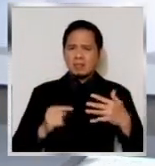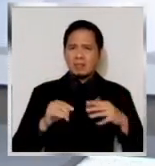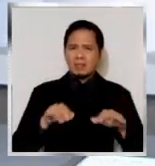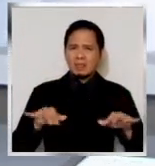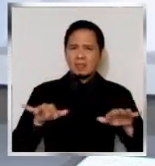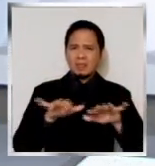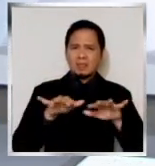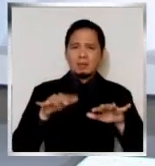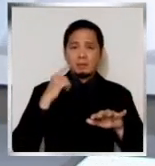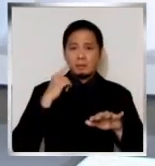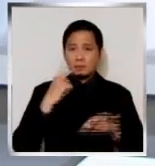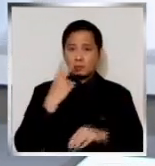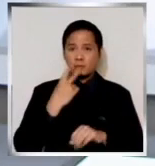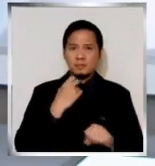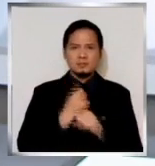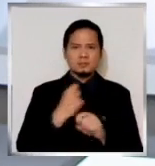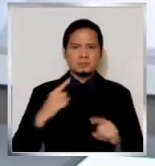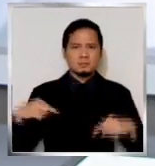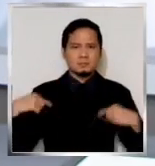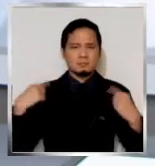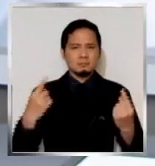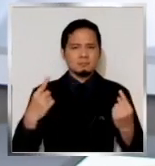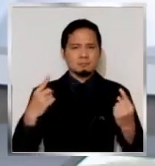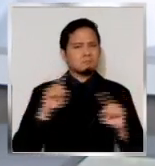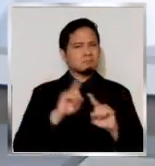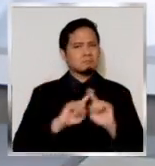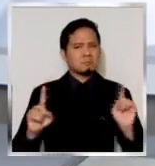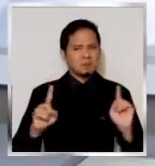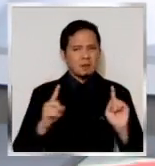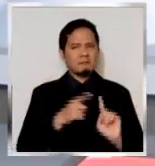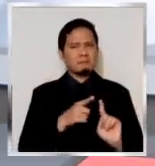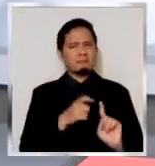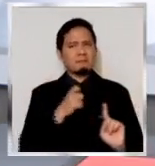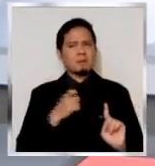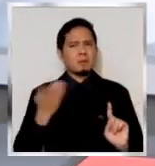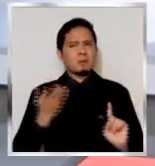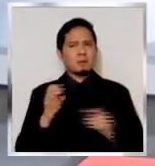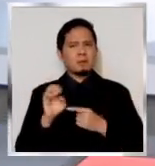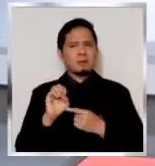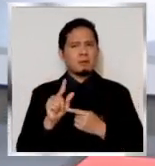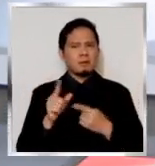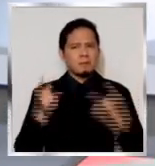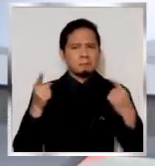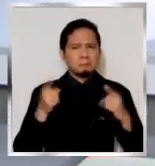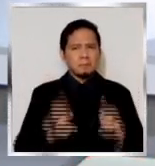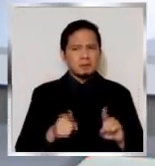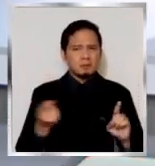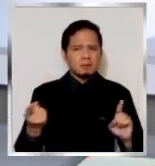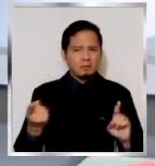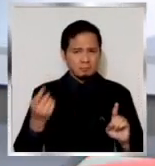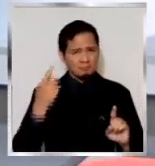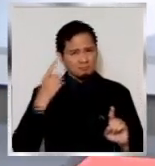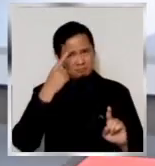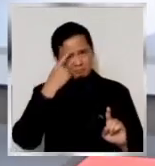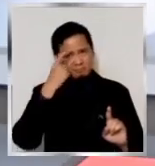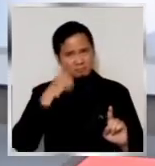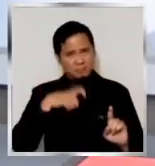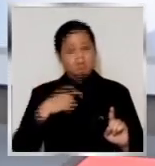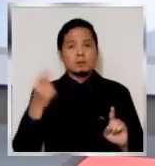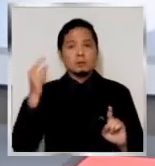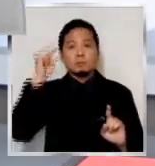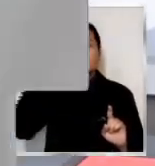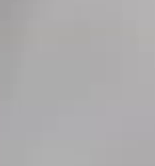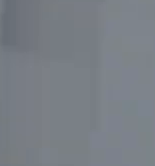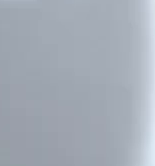2 taon. Ano nga ba ang ugat nito? At ano-ano na rin ang mga naging hakbang ng gobyerno? Yan ang tinutukan ni